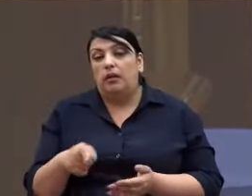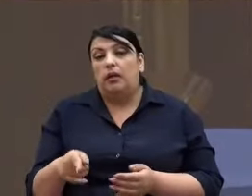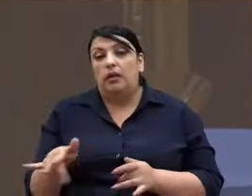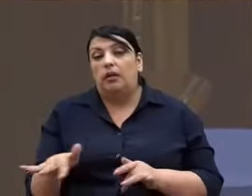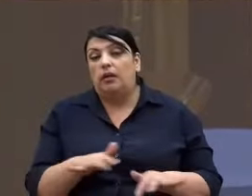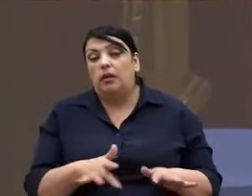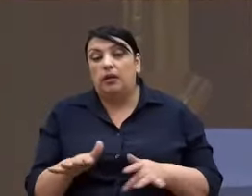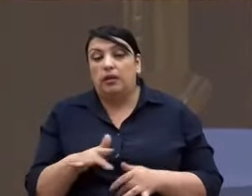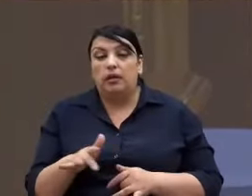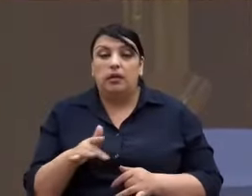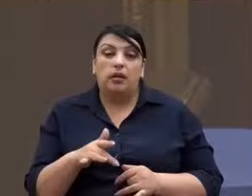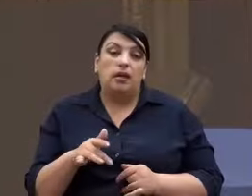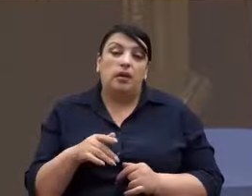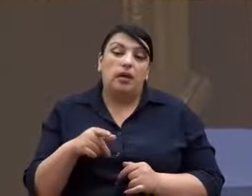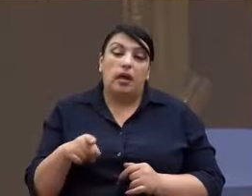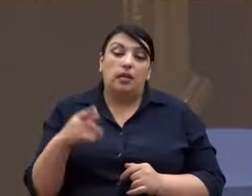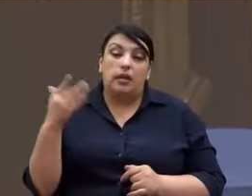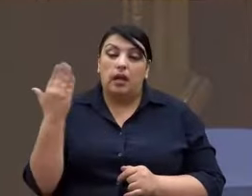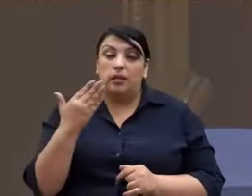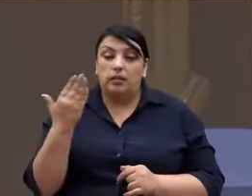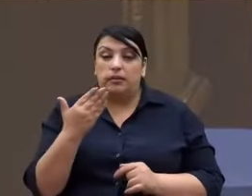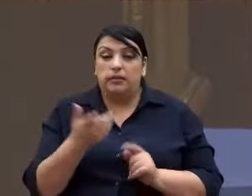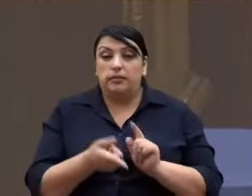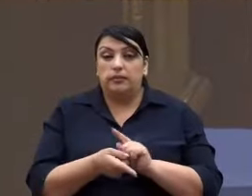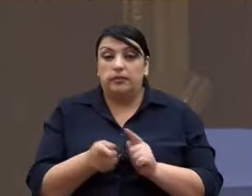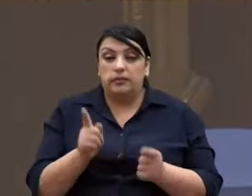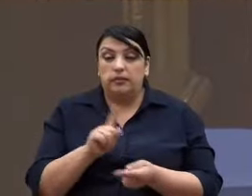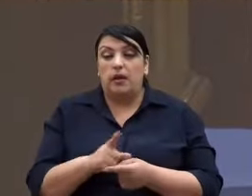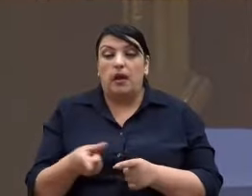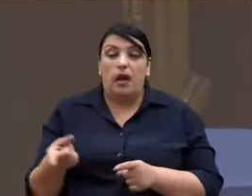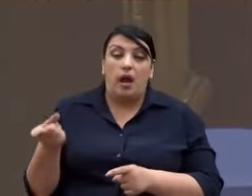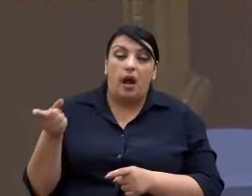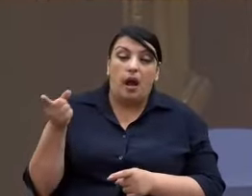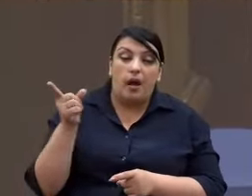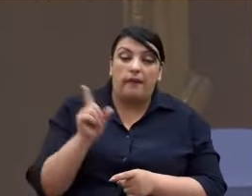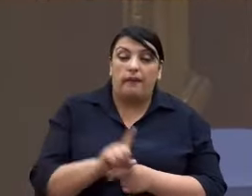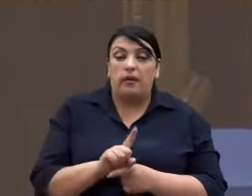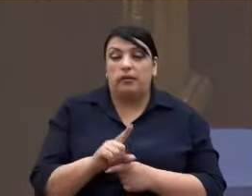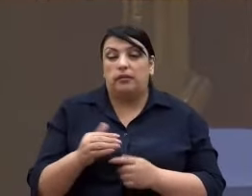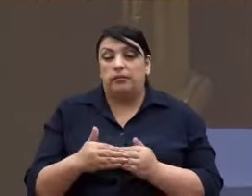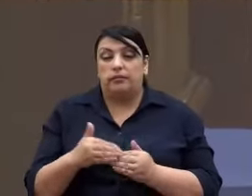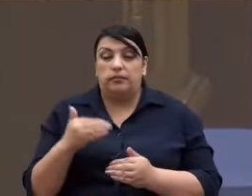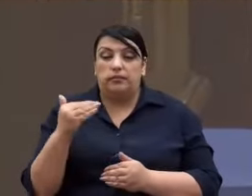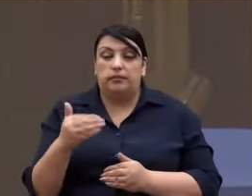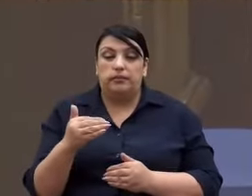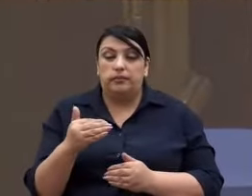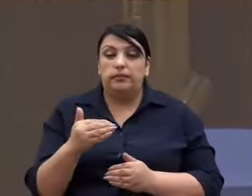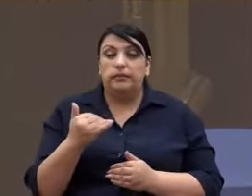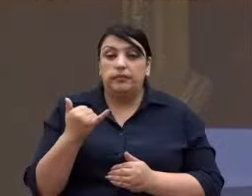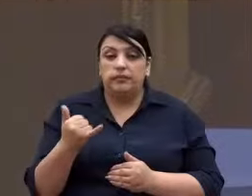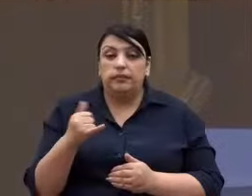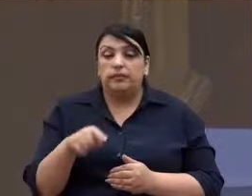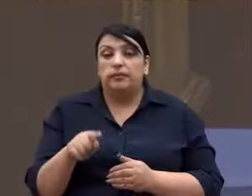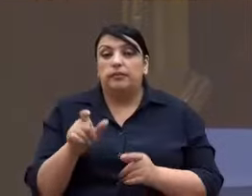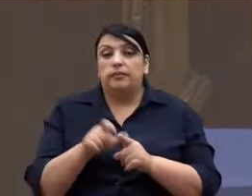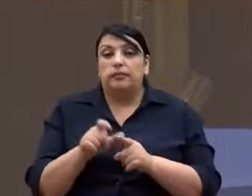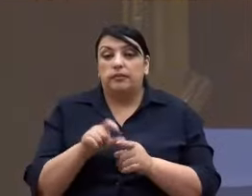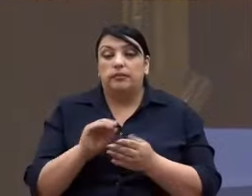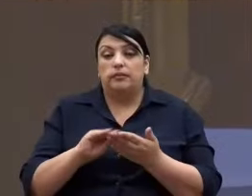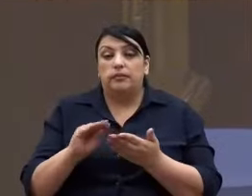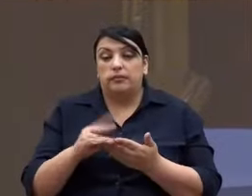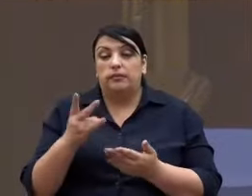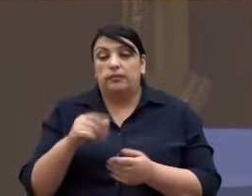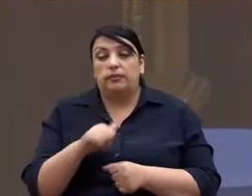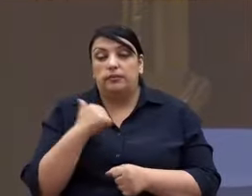գործընթացը, այս հայտարարությունը դարձնում է իսկապես անշրջելի։ Եվ իհարկե կարևոր է այս կոնտեքստում նշել, որ վարչապետի